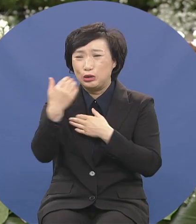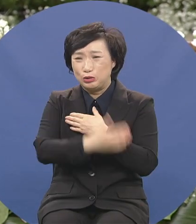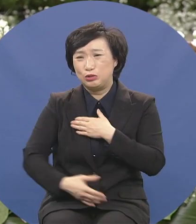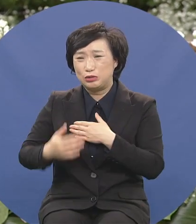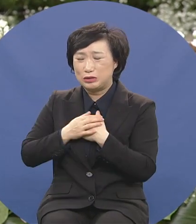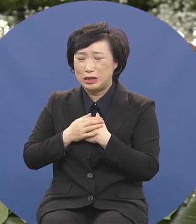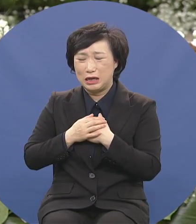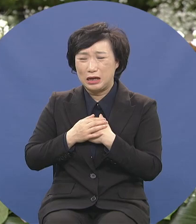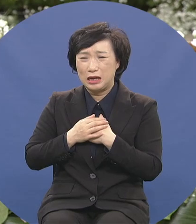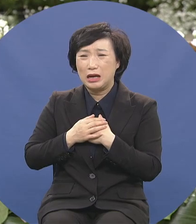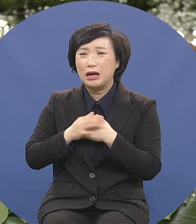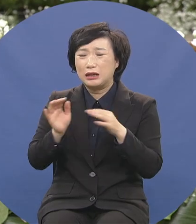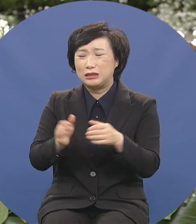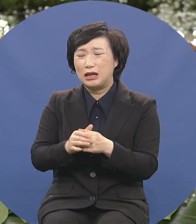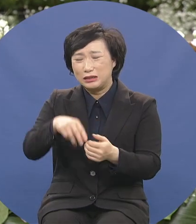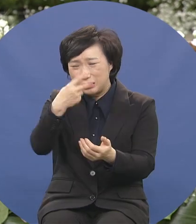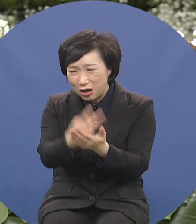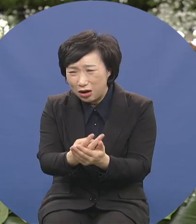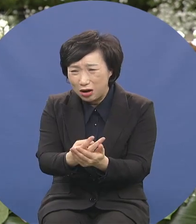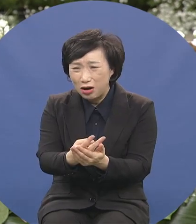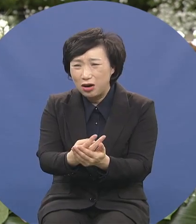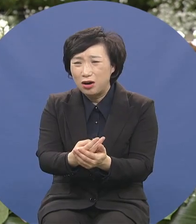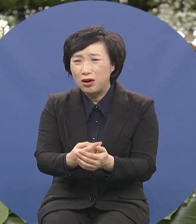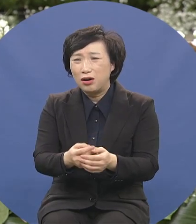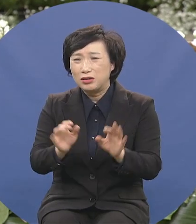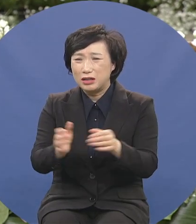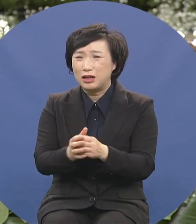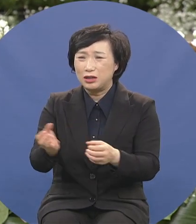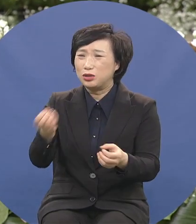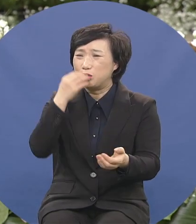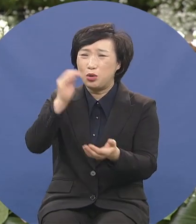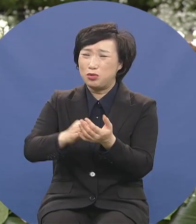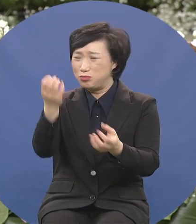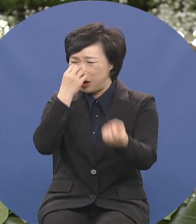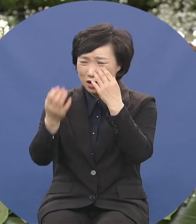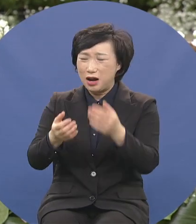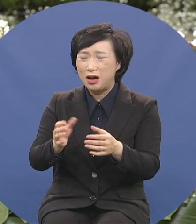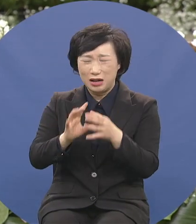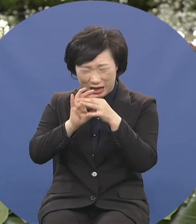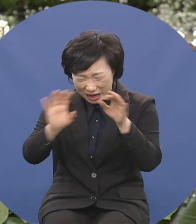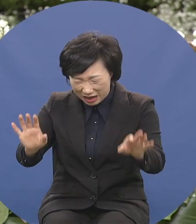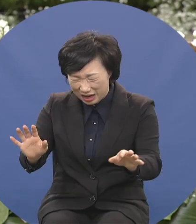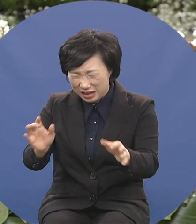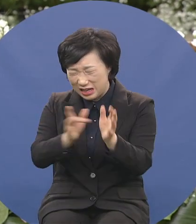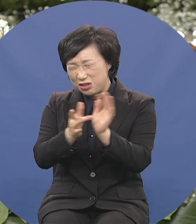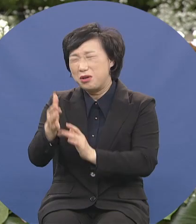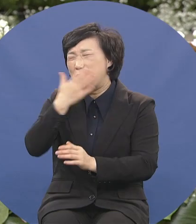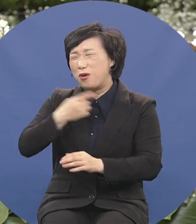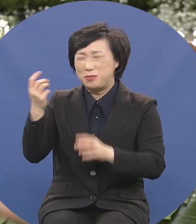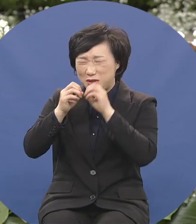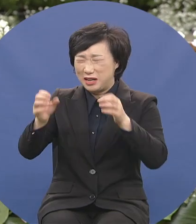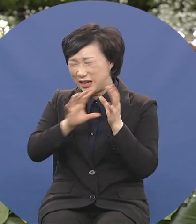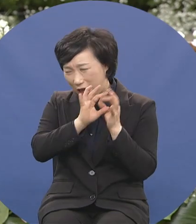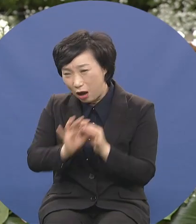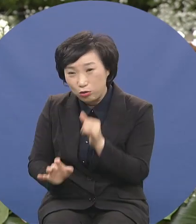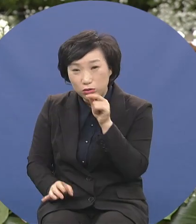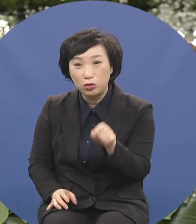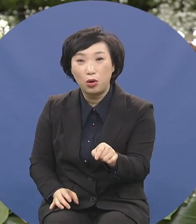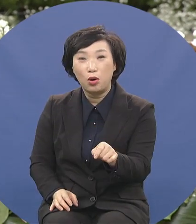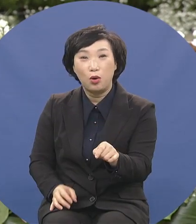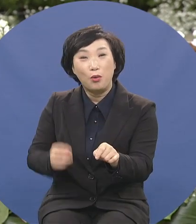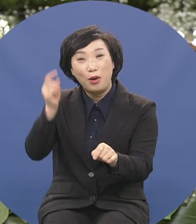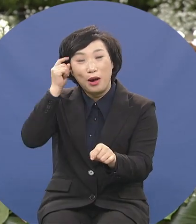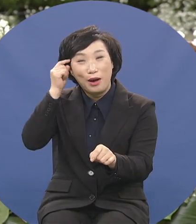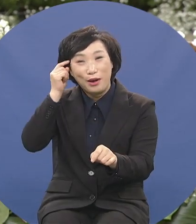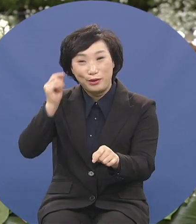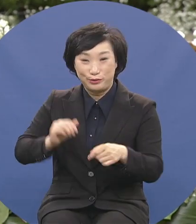육체를 끌어안고 넘어지고 자빠지면서도 그들에게 계속 예수 복음을 전한 것은